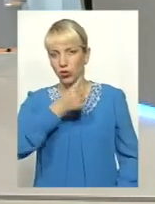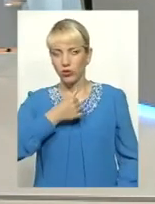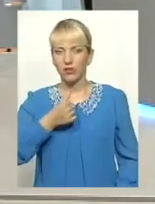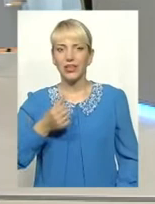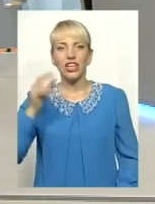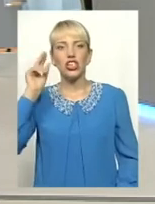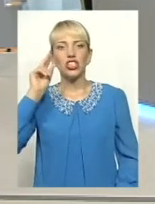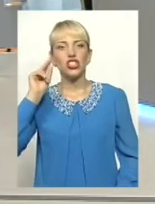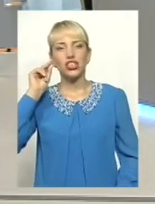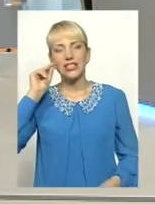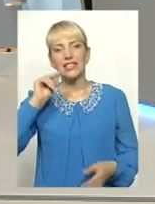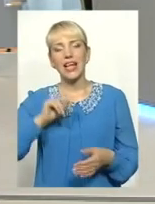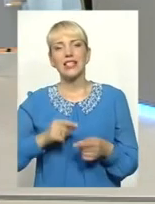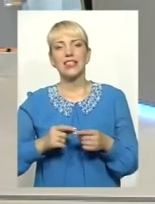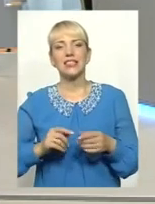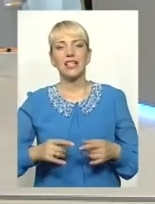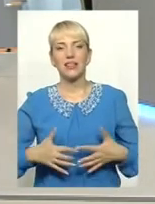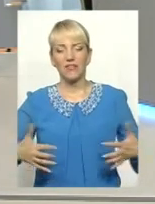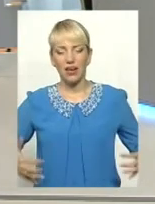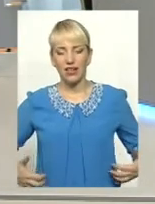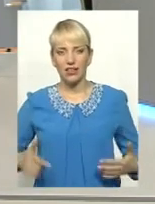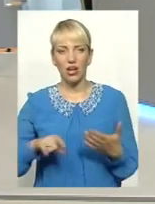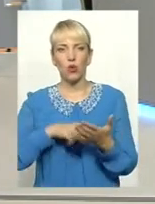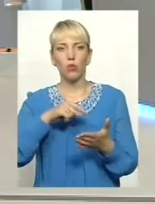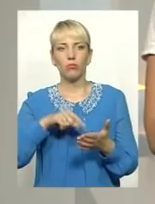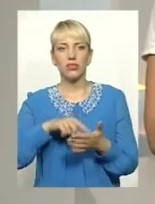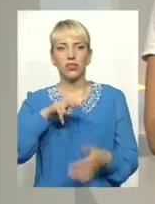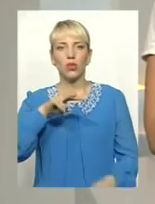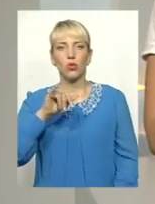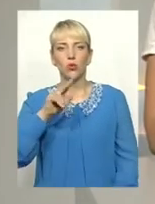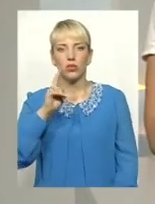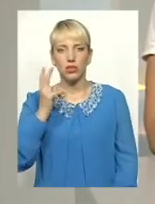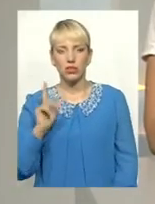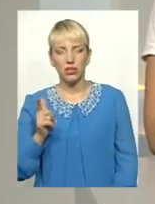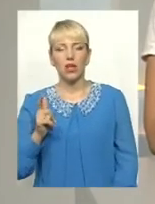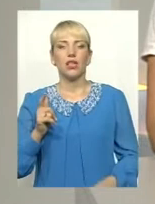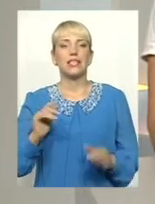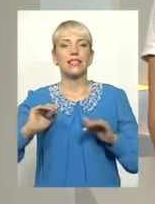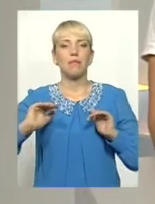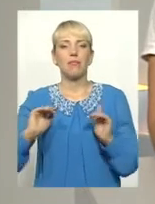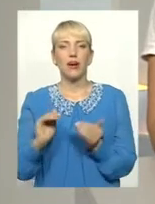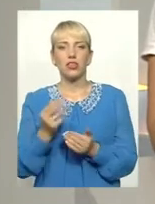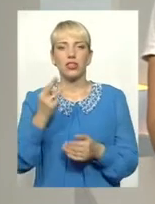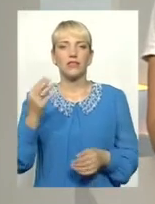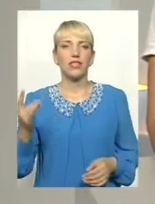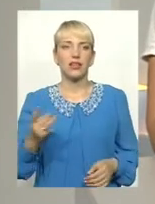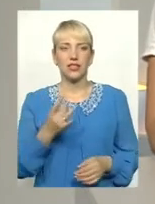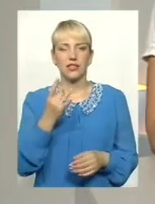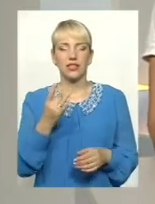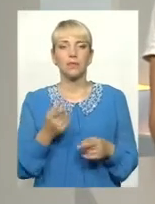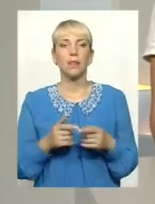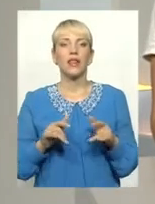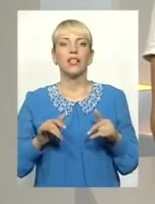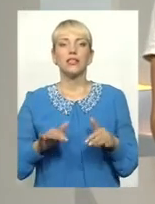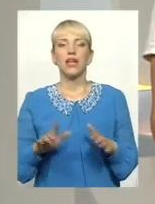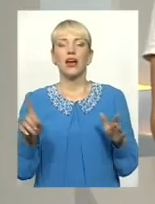чисельність тварин в місті Луцьку зменшилась майже в 3 рази. Скажіть, а заходи, які в нас будуть в